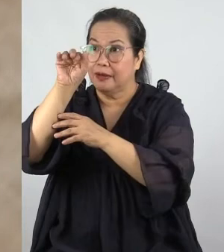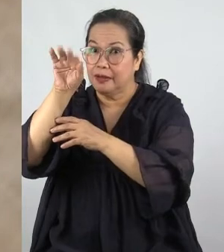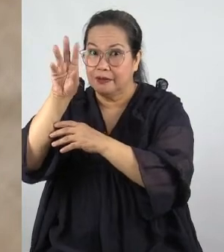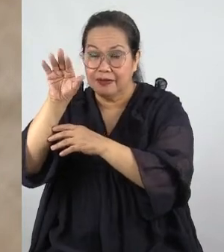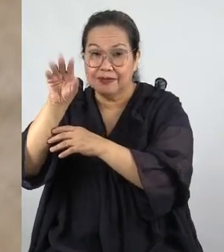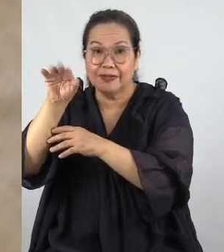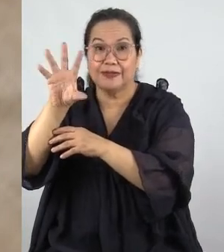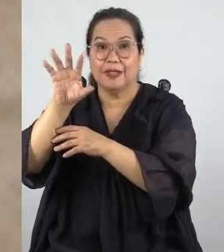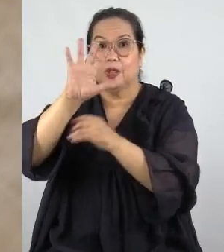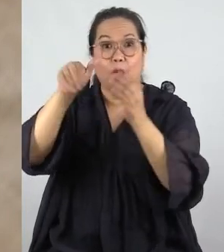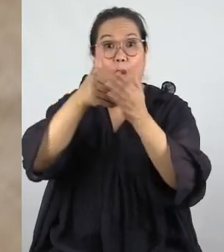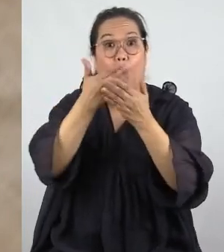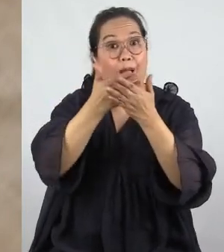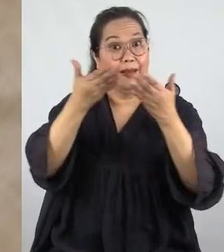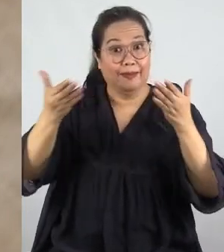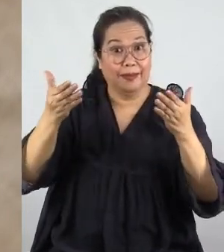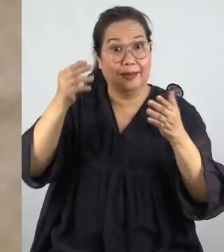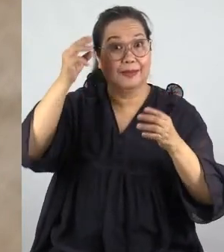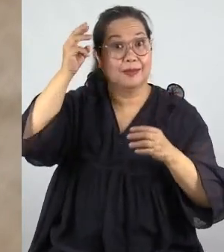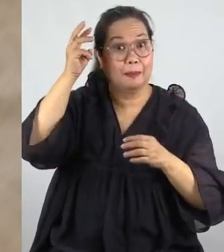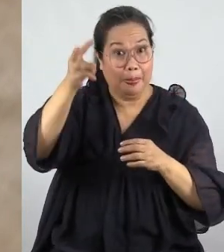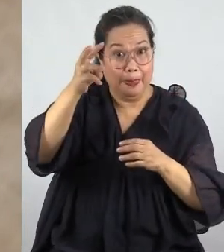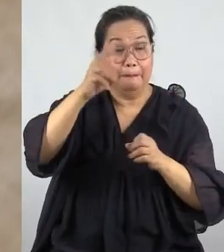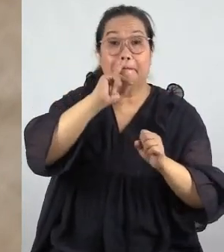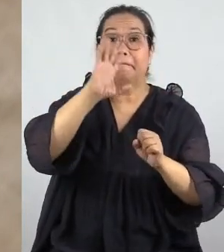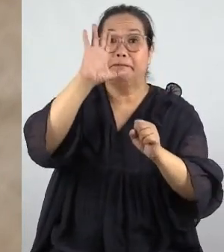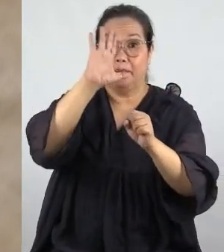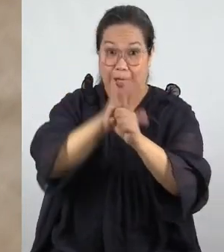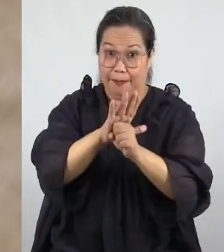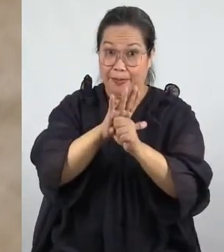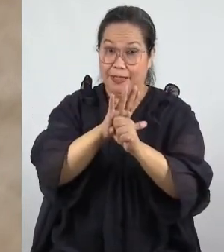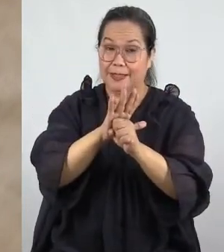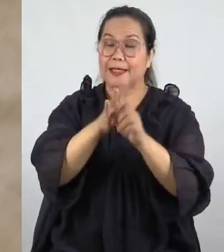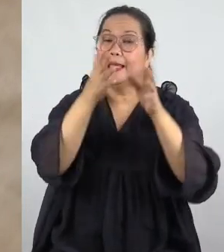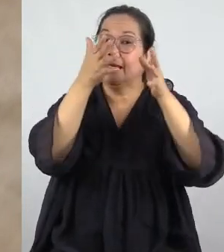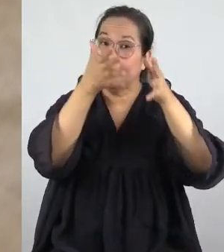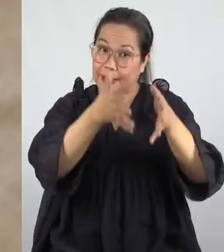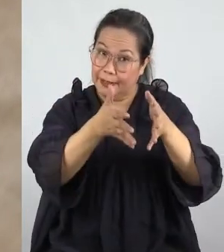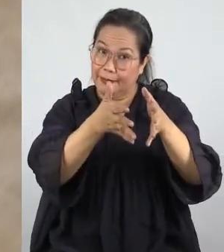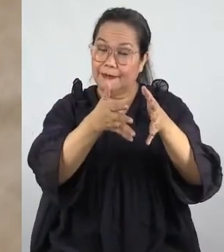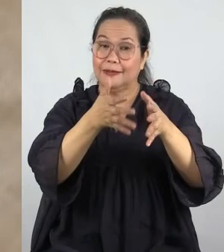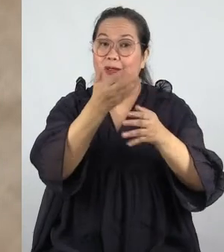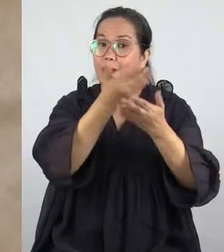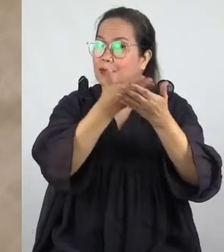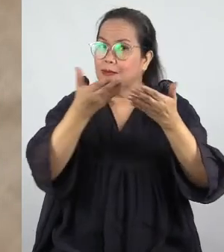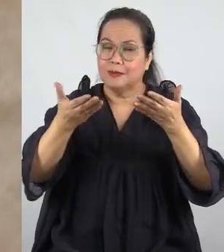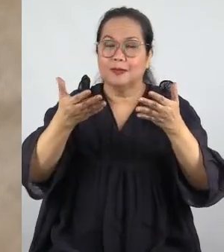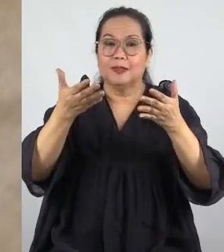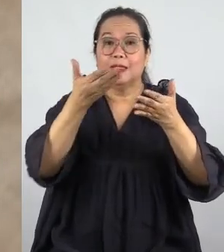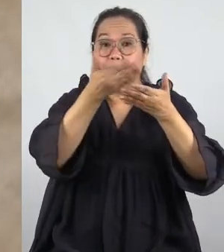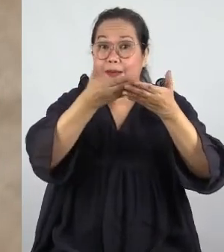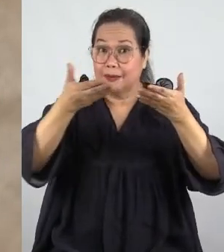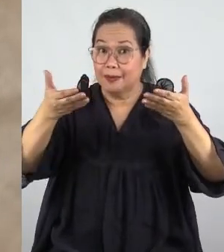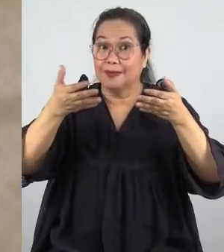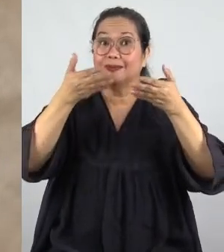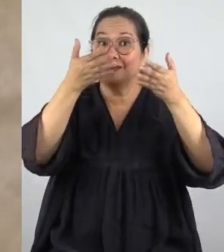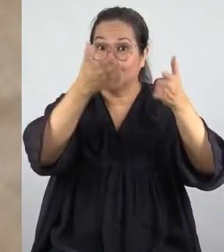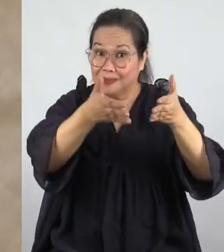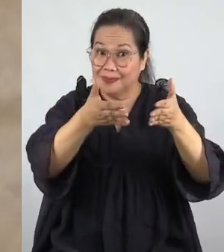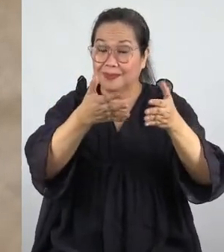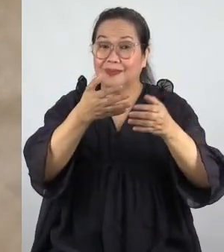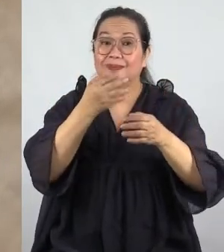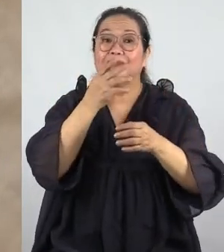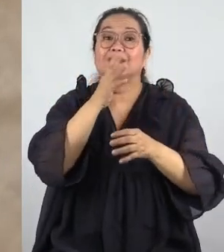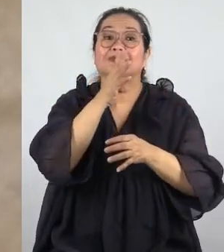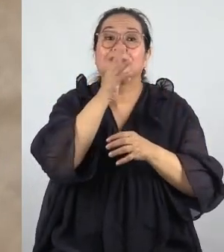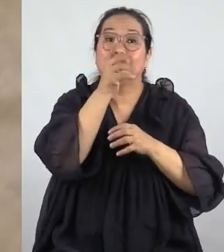daw ng mga bagay na iyon, mga pangako sa kanila at tagubilin sa kanila, these things, sabi niya, I have spoken